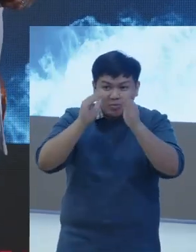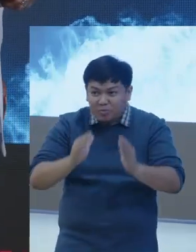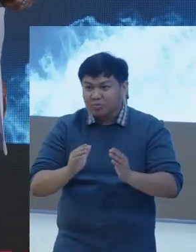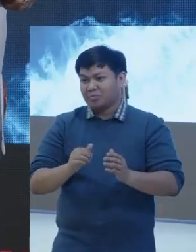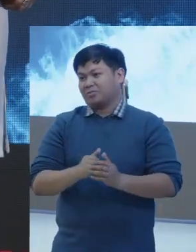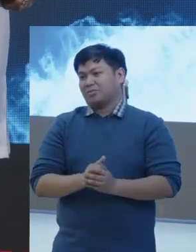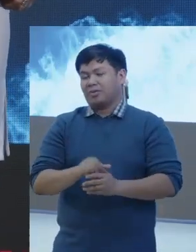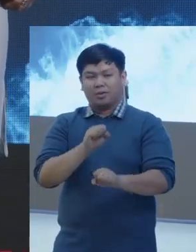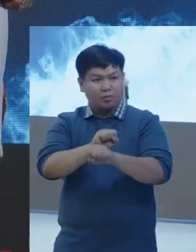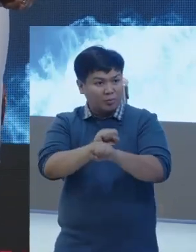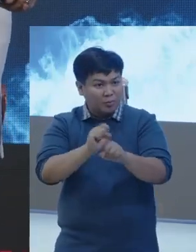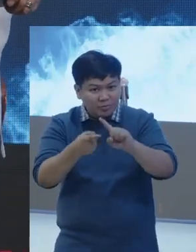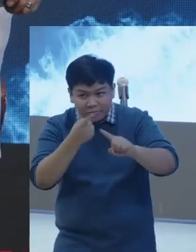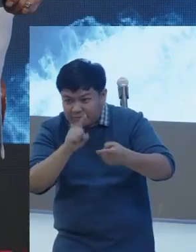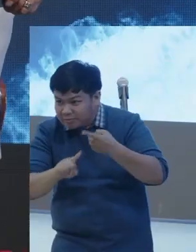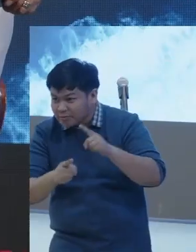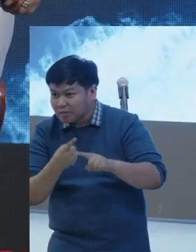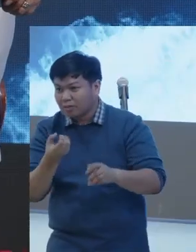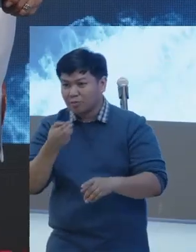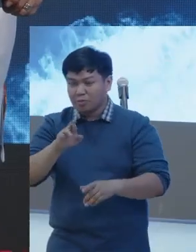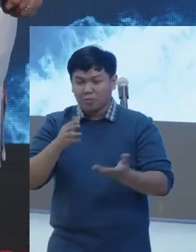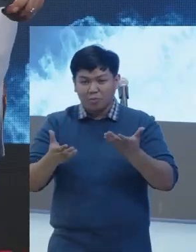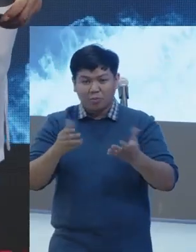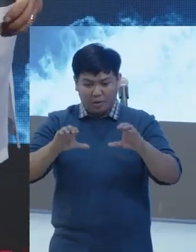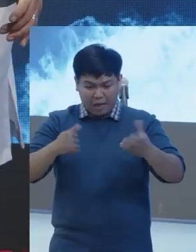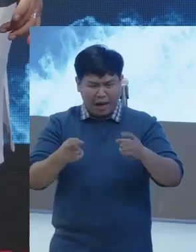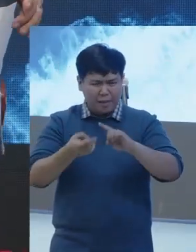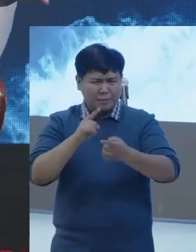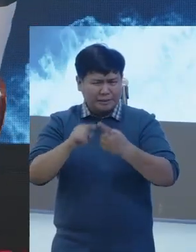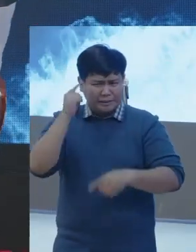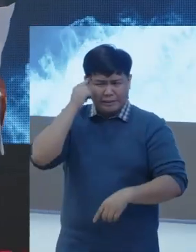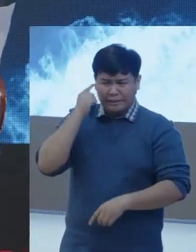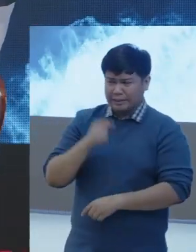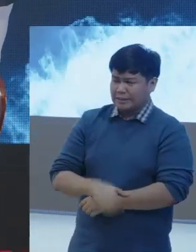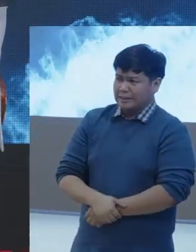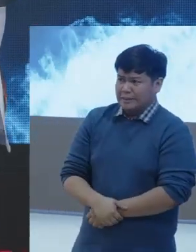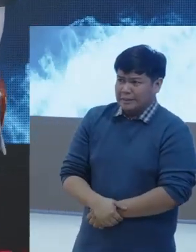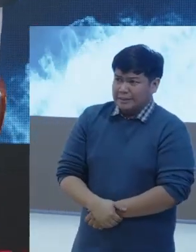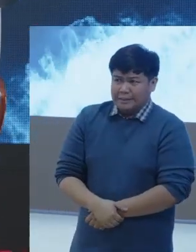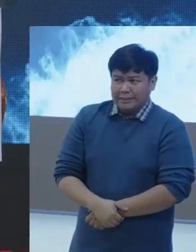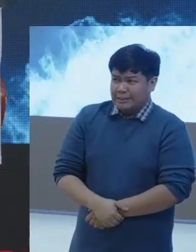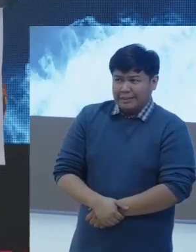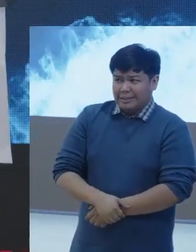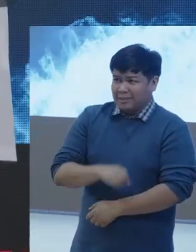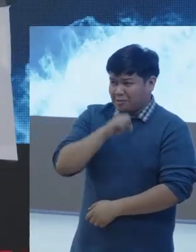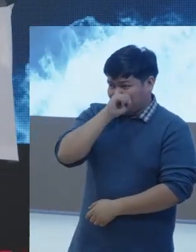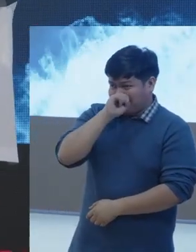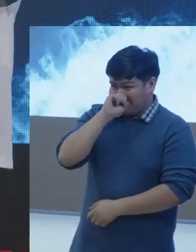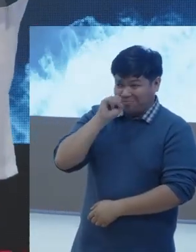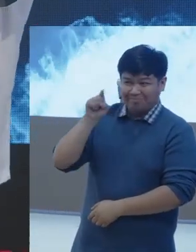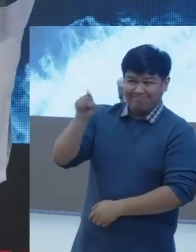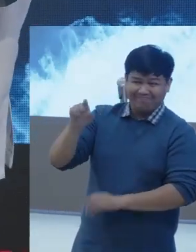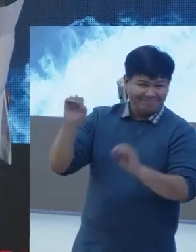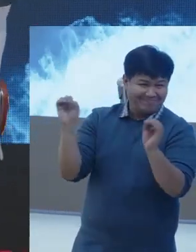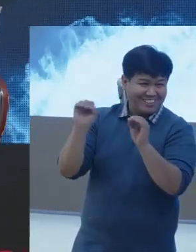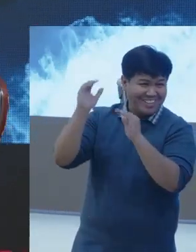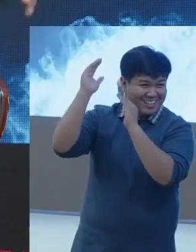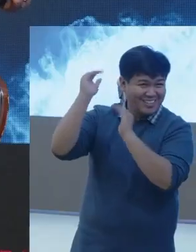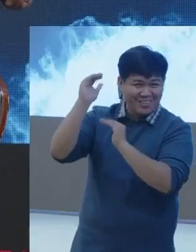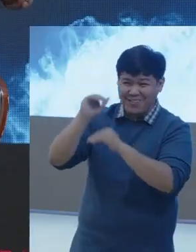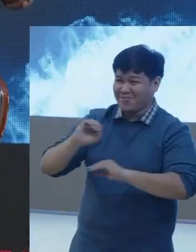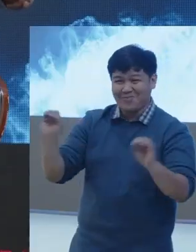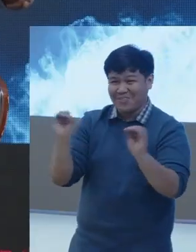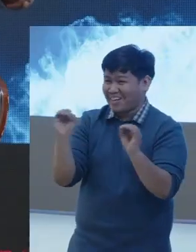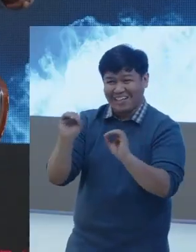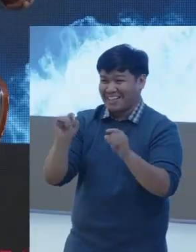kaklase, o kaopisina na sa tingin ninyo ay wala nang pag-asa na manampalataya pa